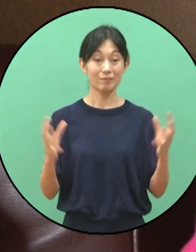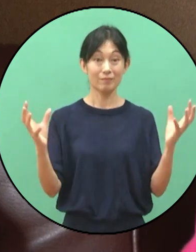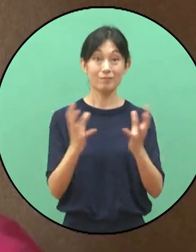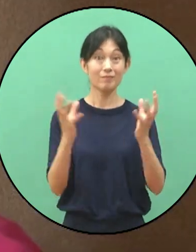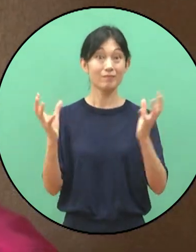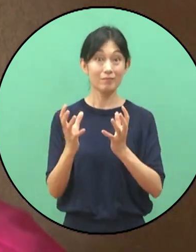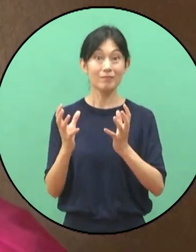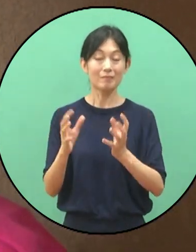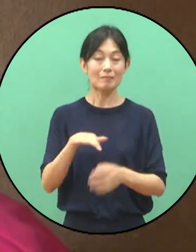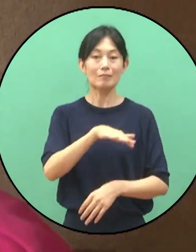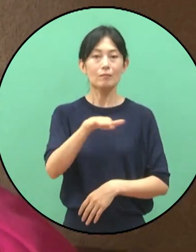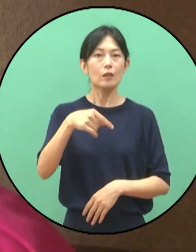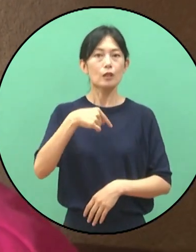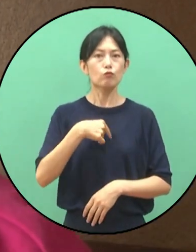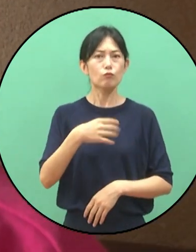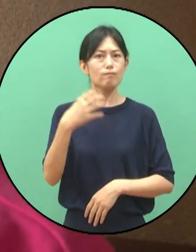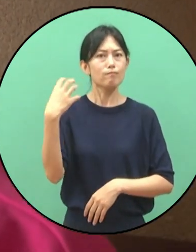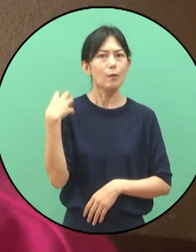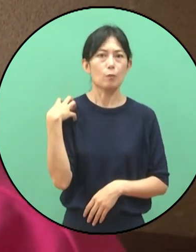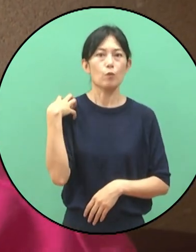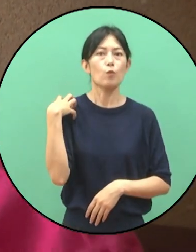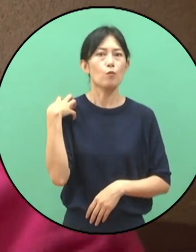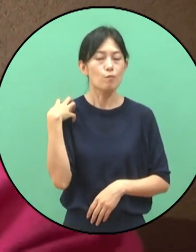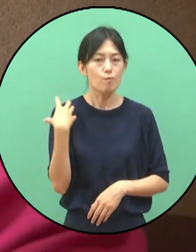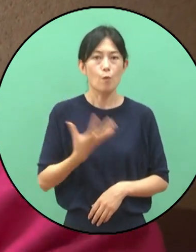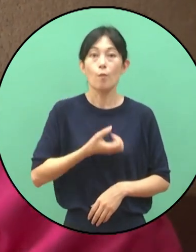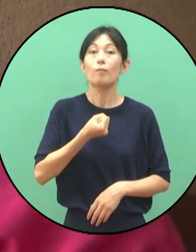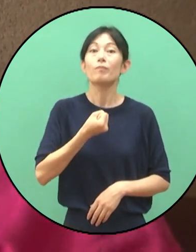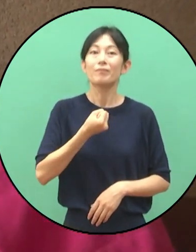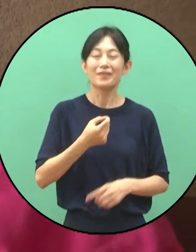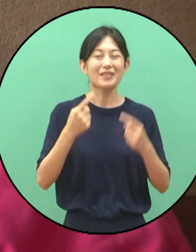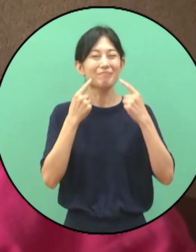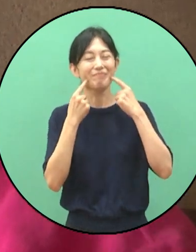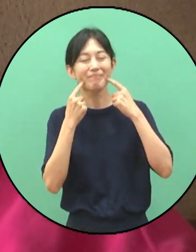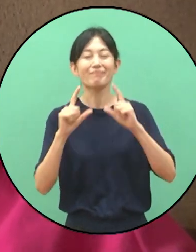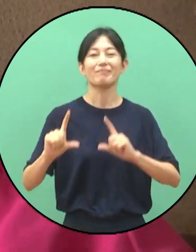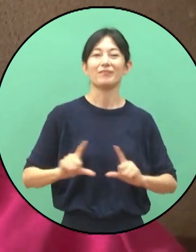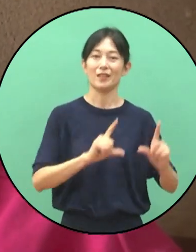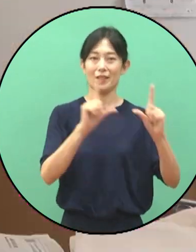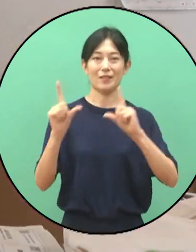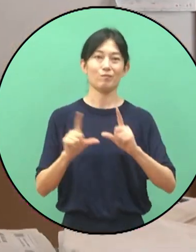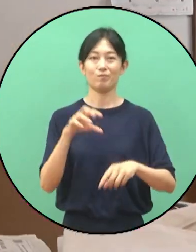れが役割を持ちながら、笑顔で楽しい時間を過ごしています。